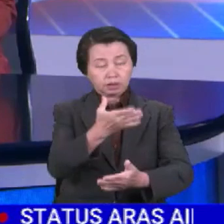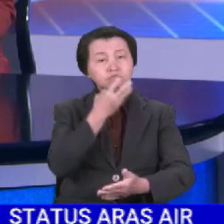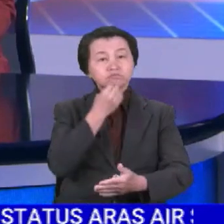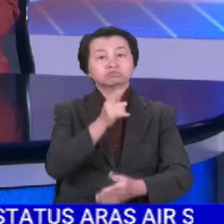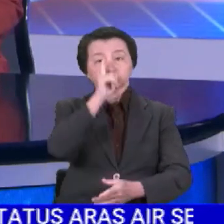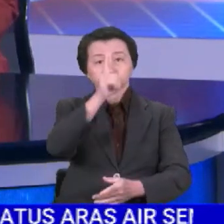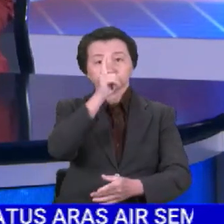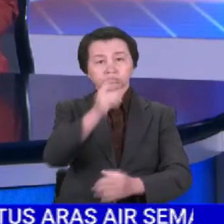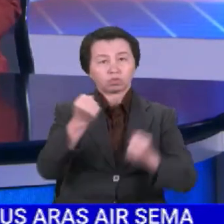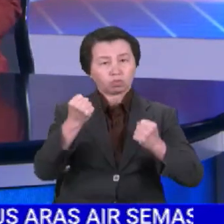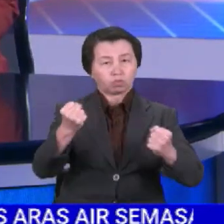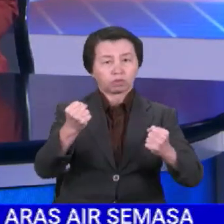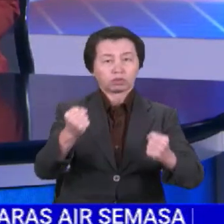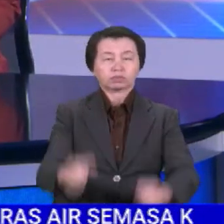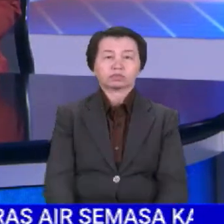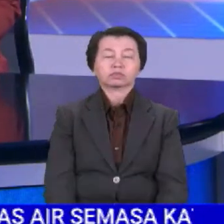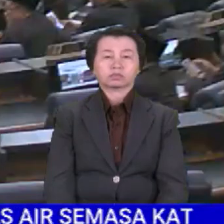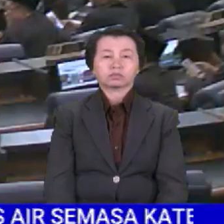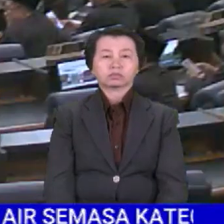benar-benar kokoh